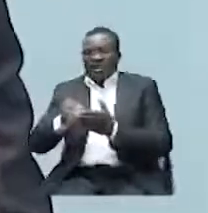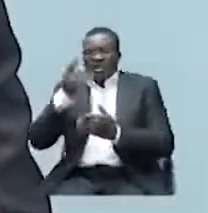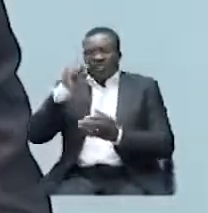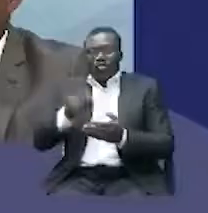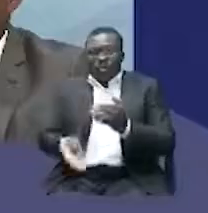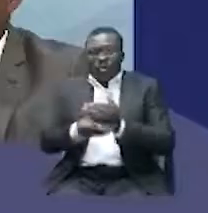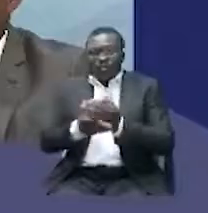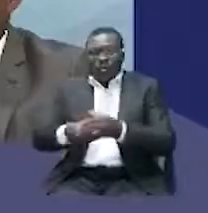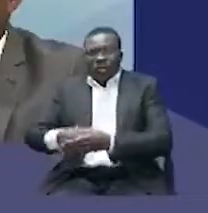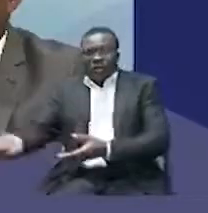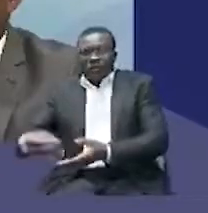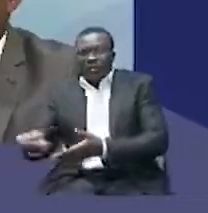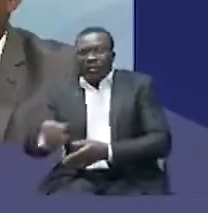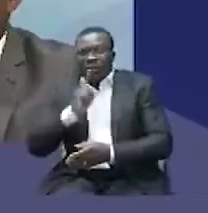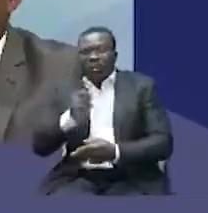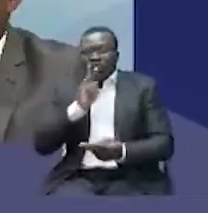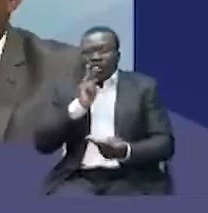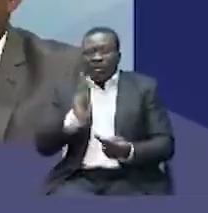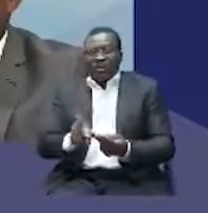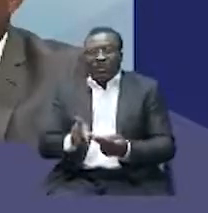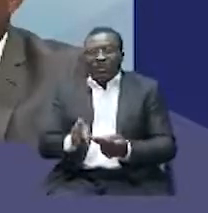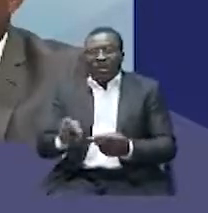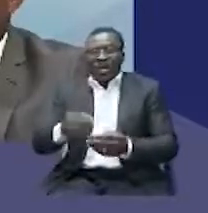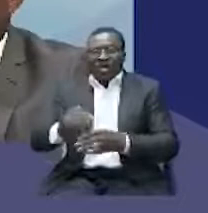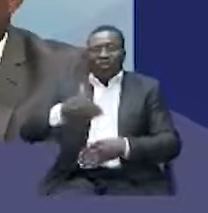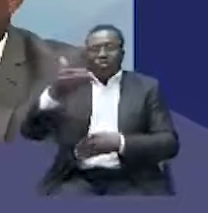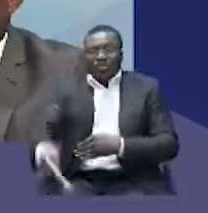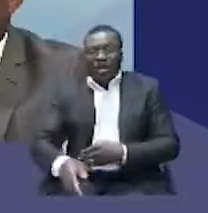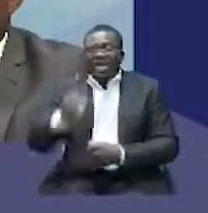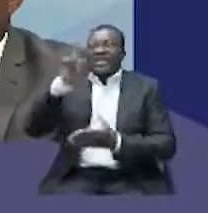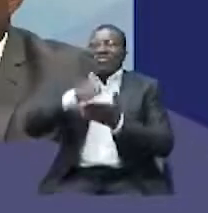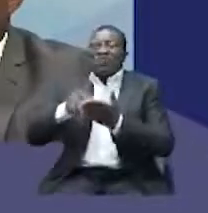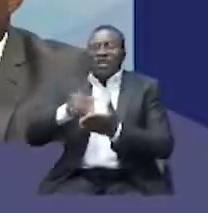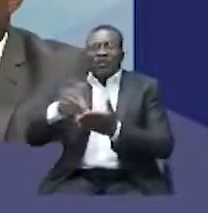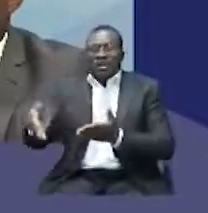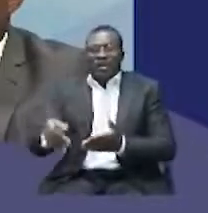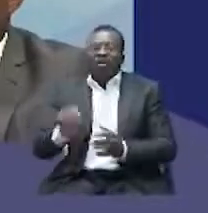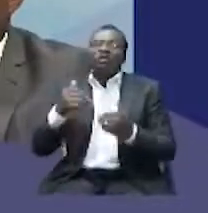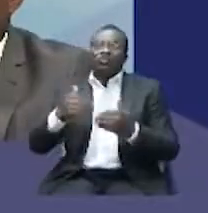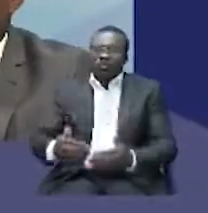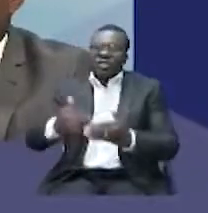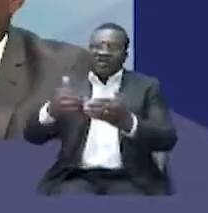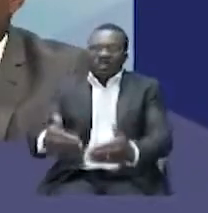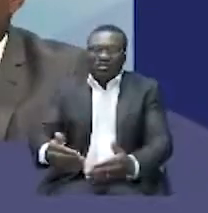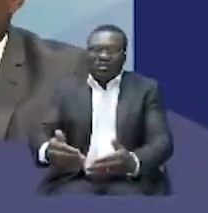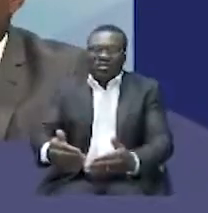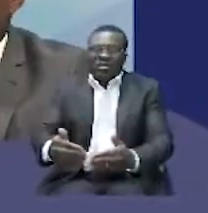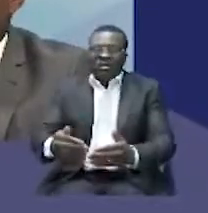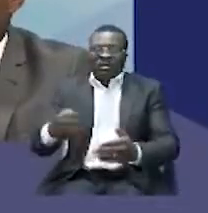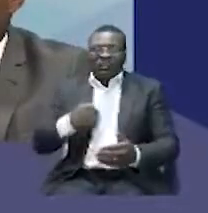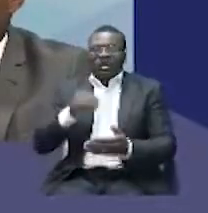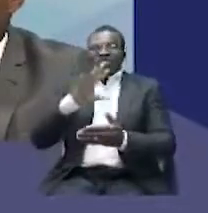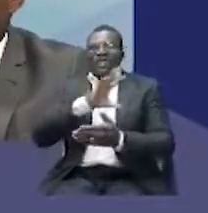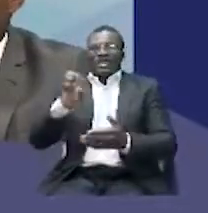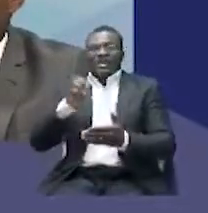d'investissement, de fonctionnement, soit réellement au-delà des 1000 milliards, jusqu'à 1500 milliards. Nous l'avançons. Vous entendez qu'on disons le budget de 1500